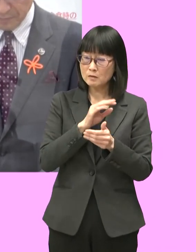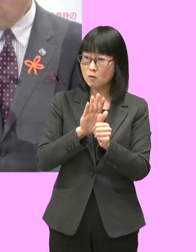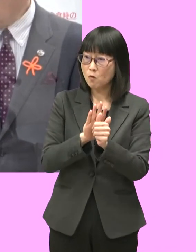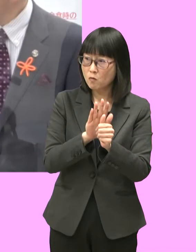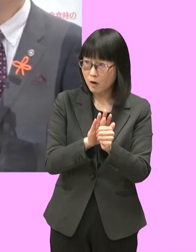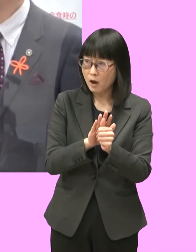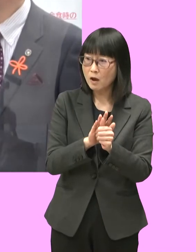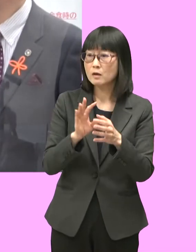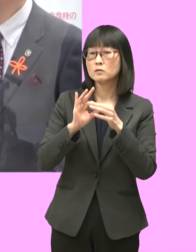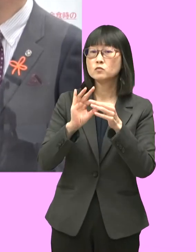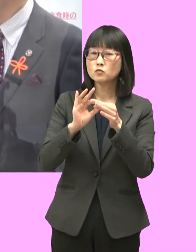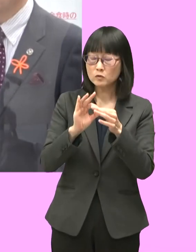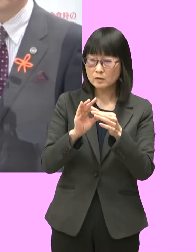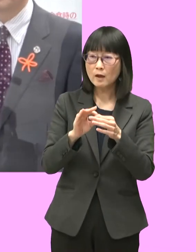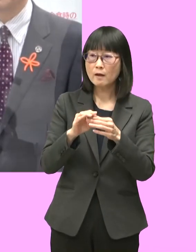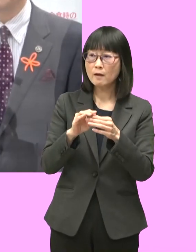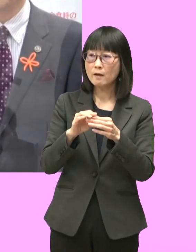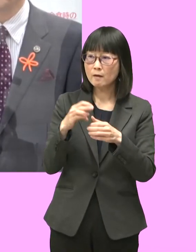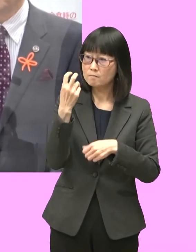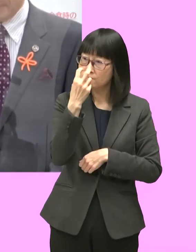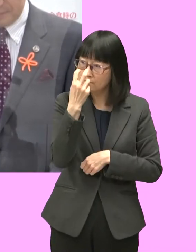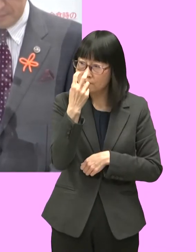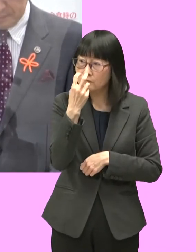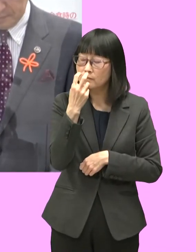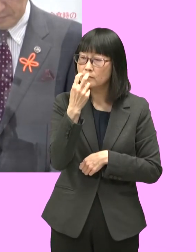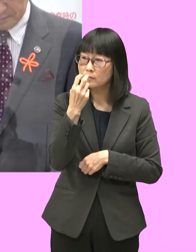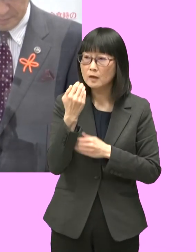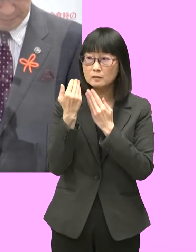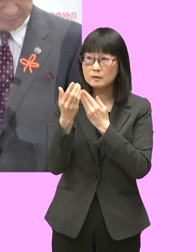ども、はい、資料の方にも